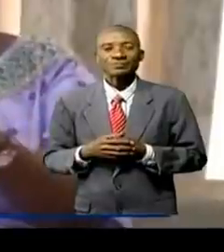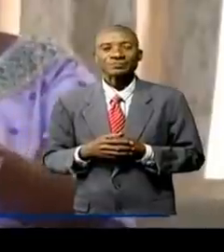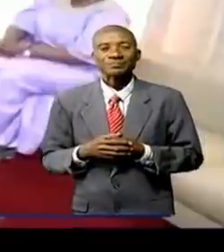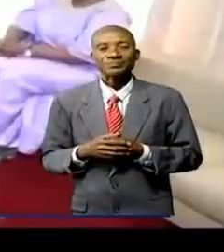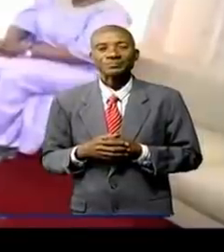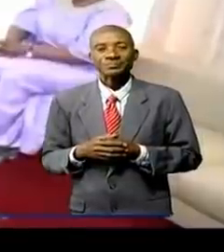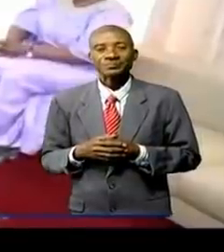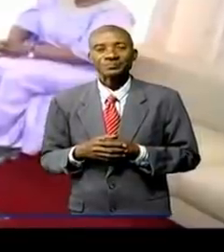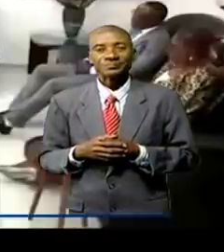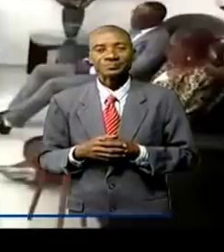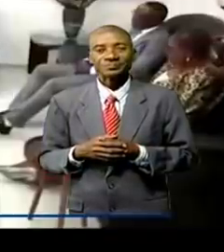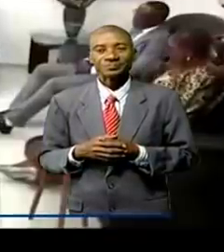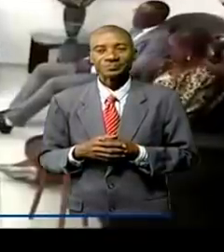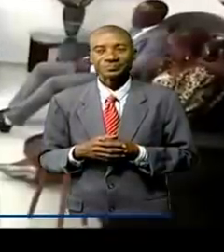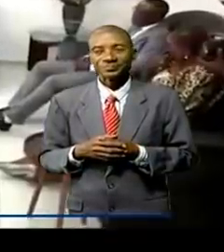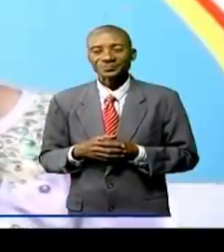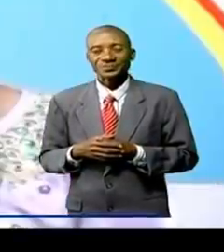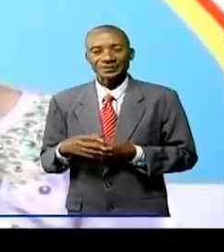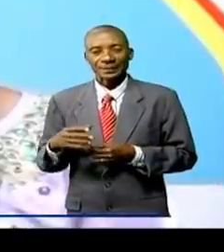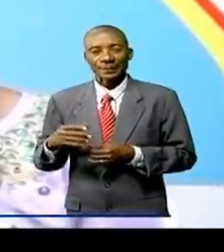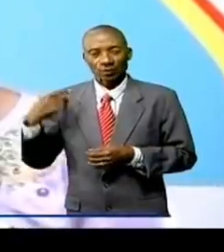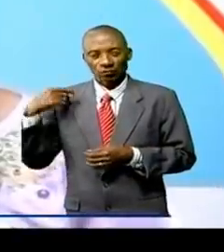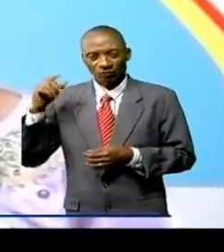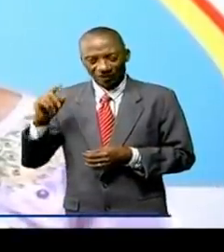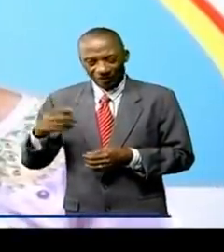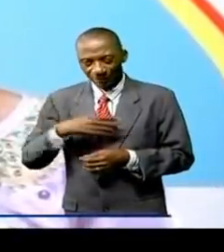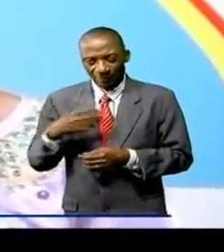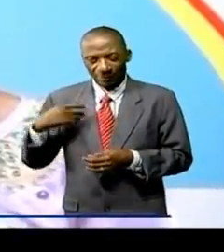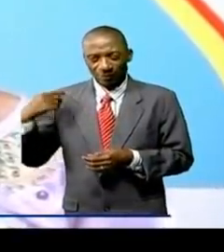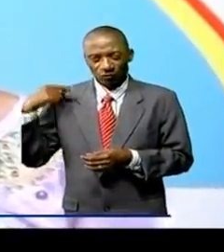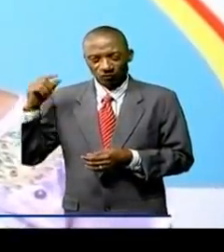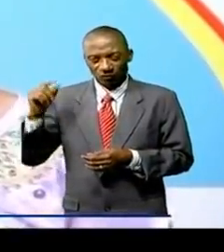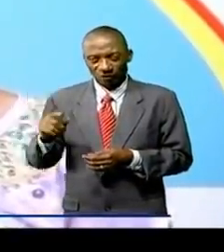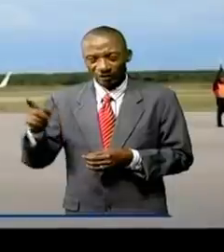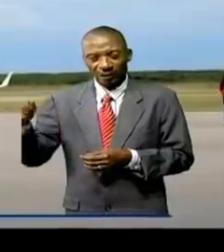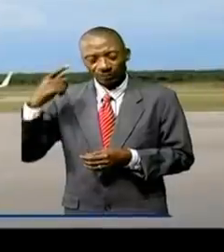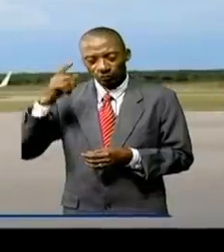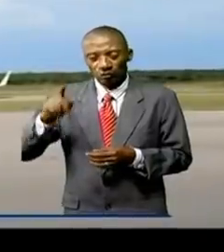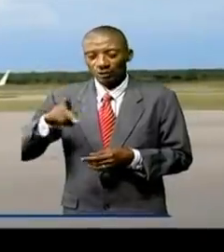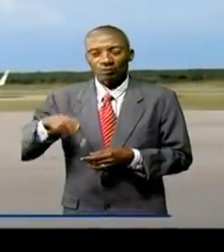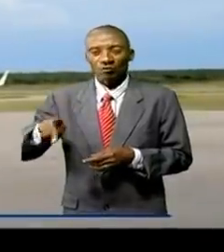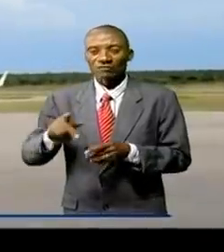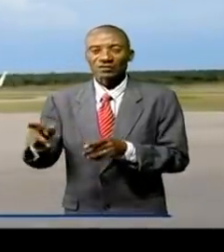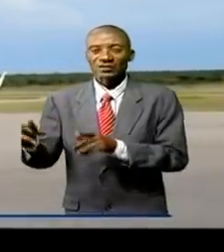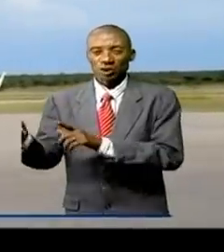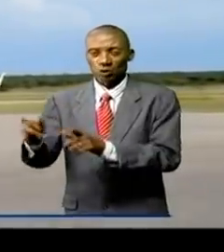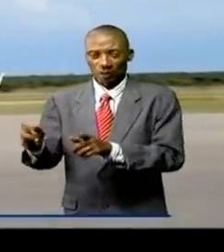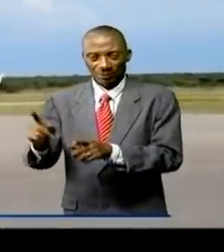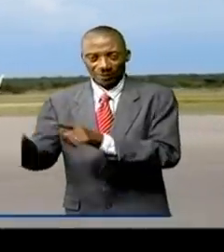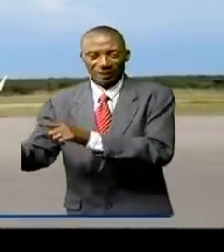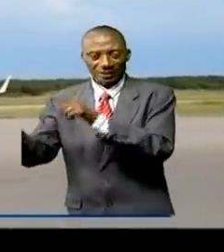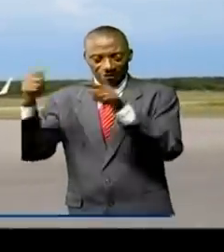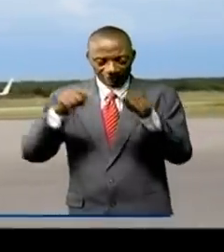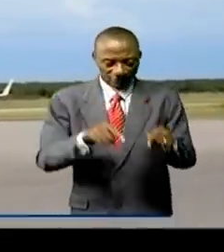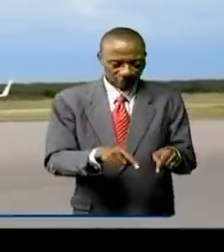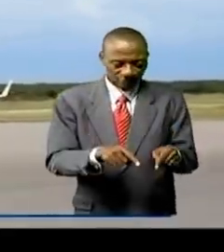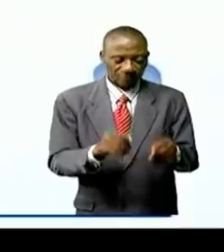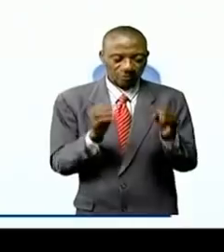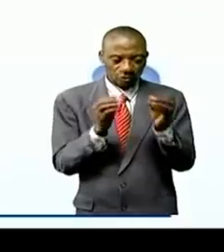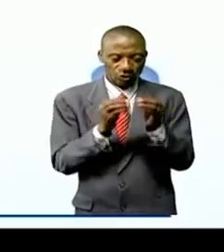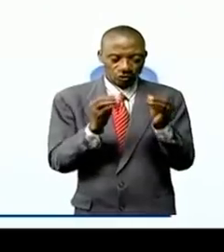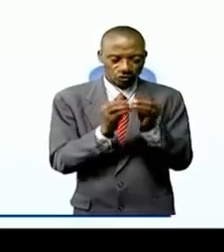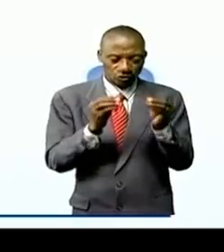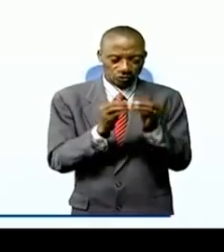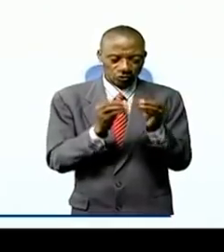jours après son séjour de travail à Kinshasa, Madame le gouverneur intérimaire du Lualaba a regagné la province par l'aéroport national de Kolwezi